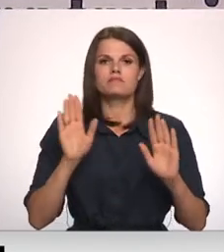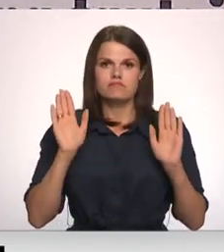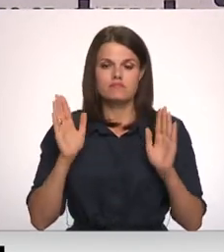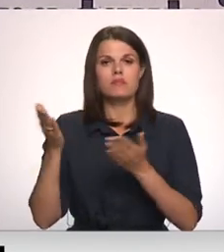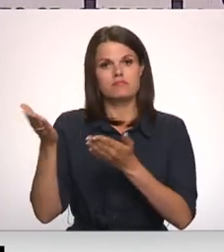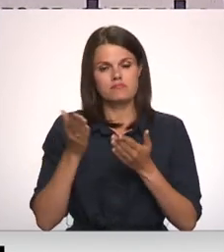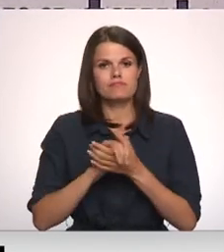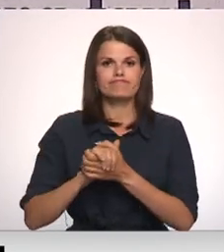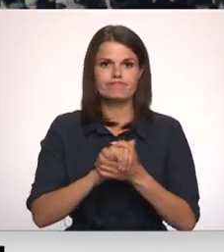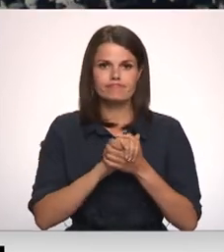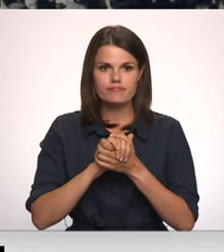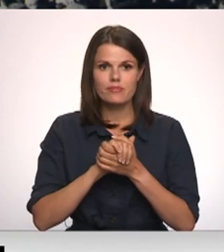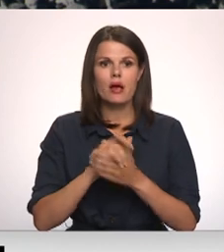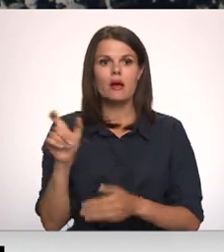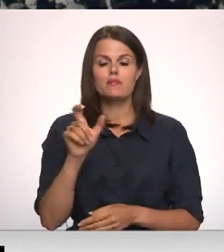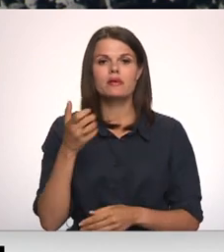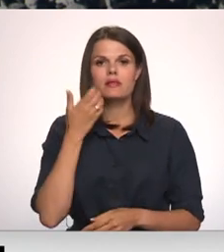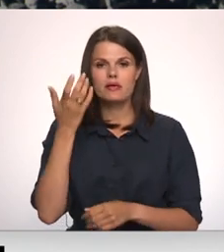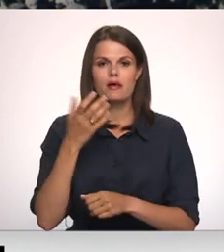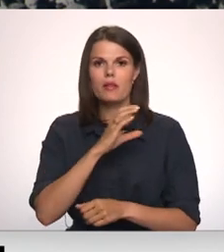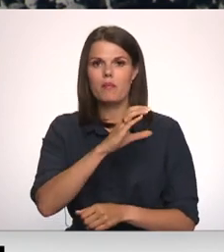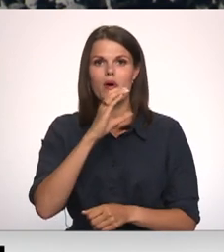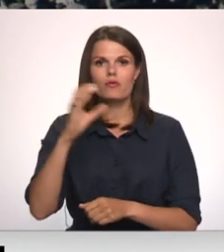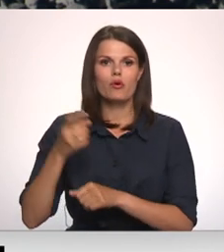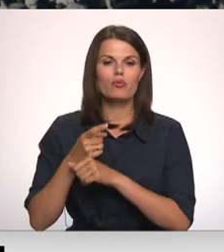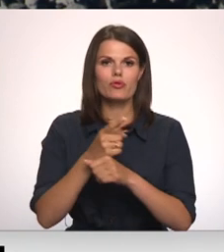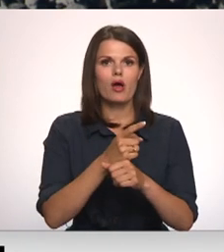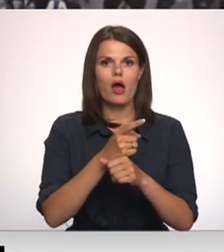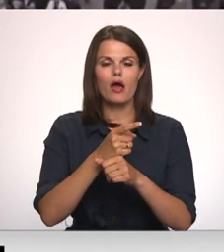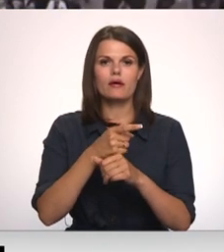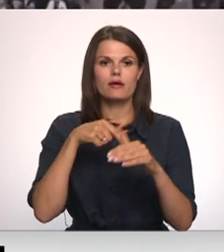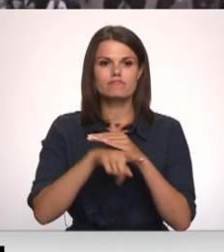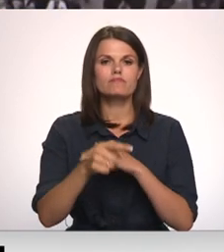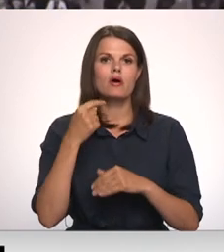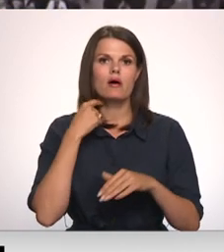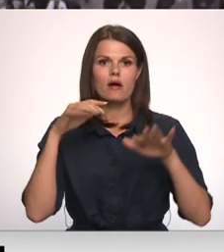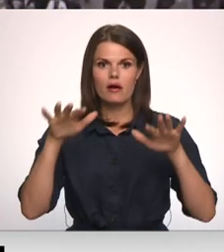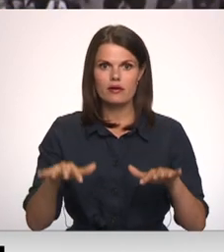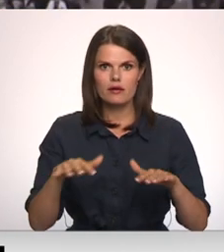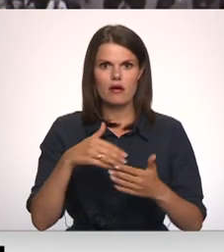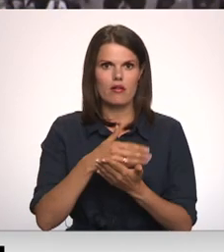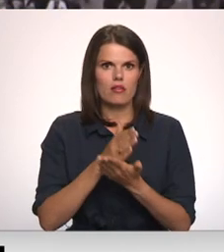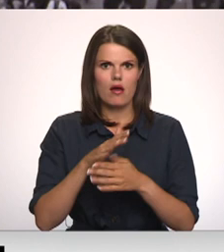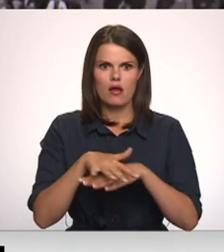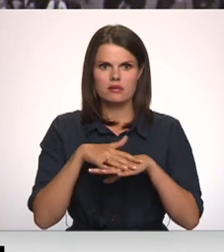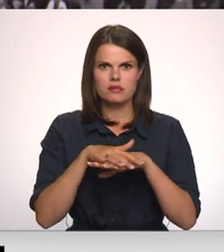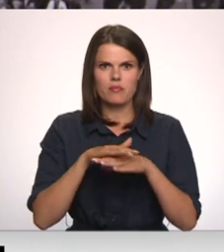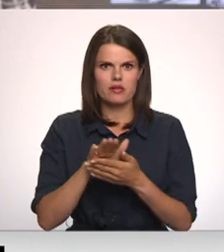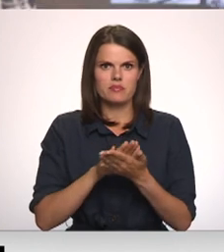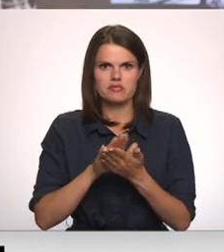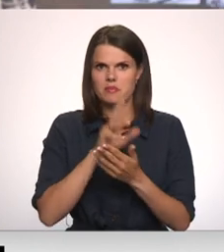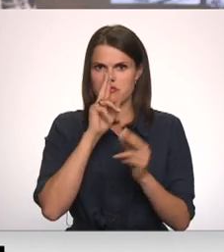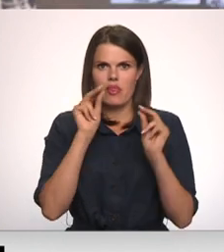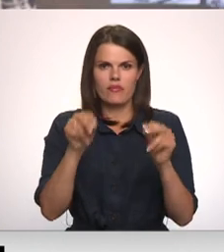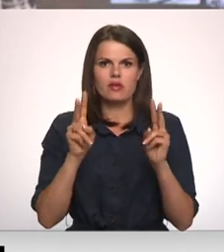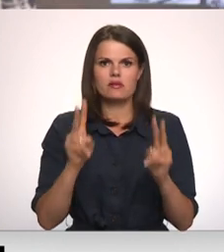draudzību. Brīdī, kad padomju tanki pa Bauskas un Jelgavas šosē ienāca Rīgā, daļa sabiedrības nemaz neticēja, ka tik vienkārši var okupēt valsti.